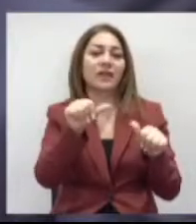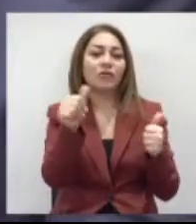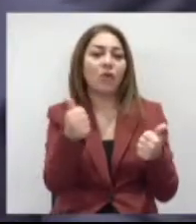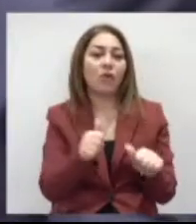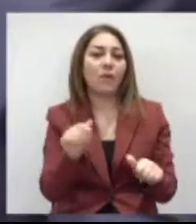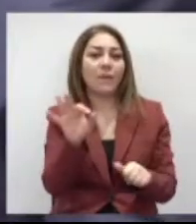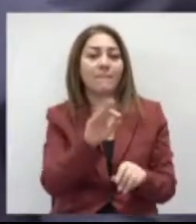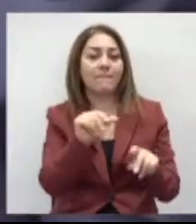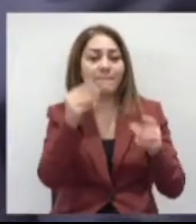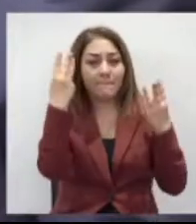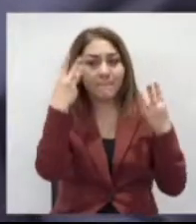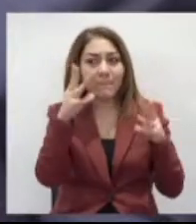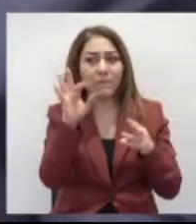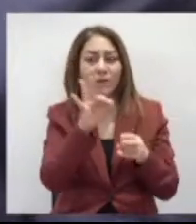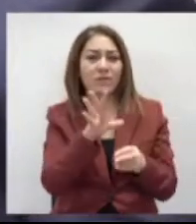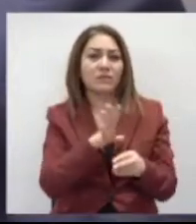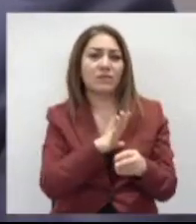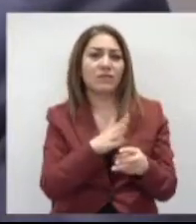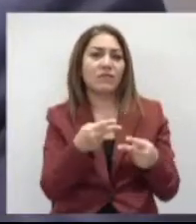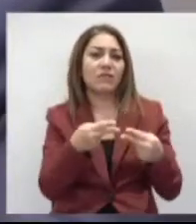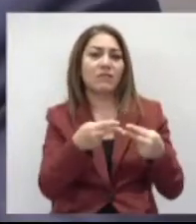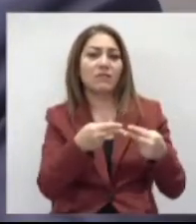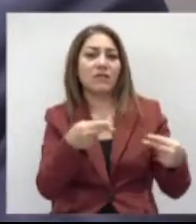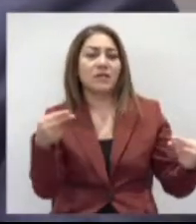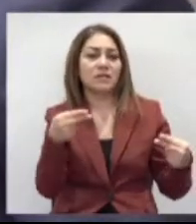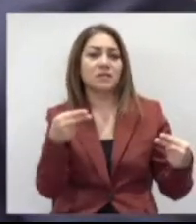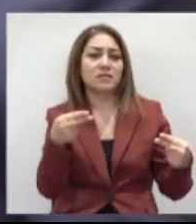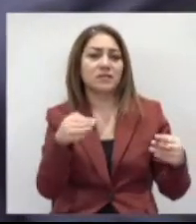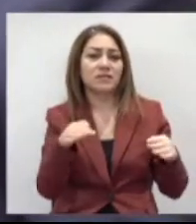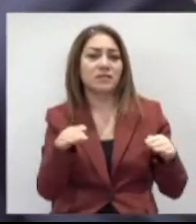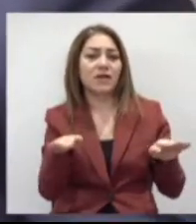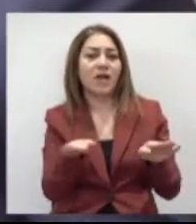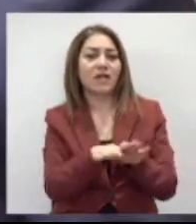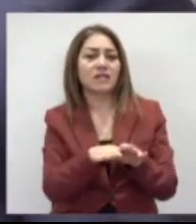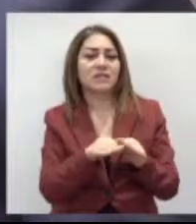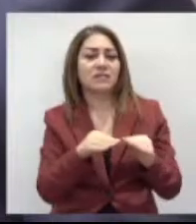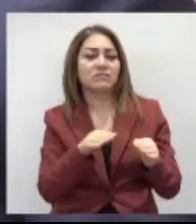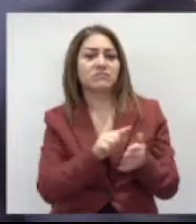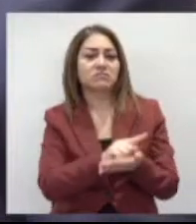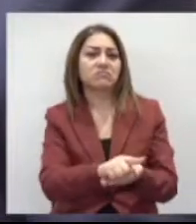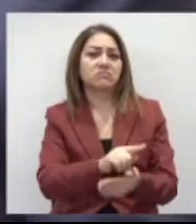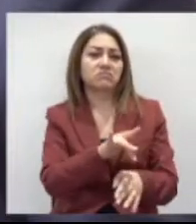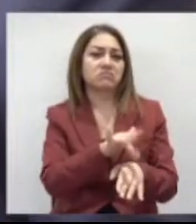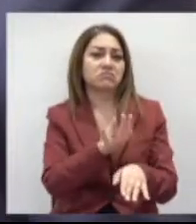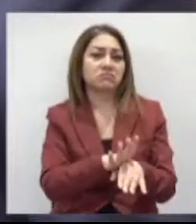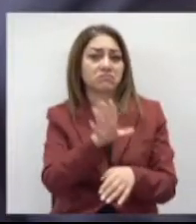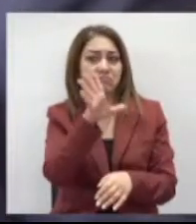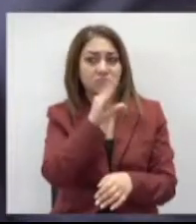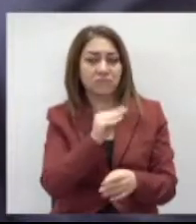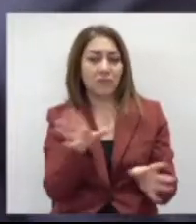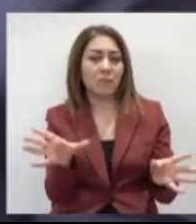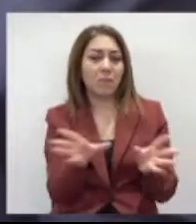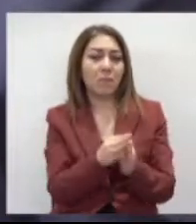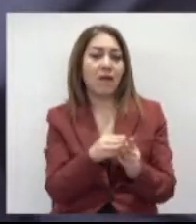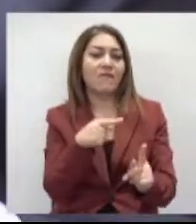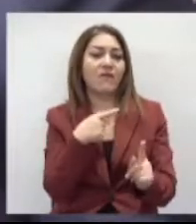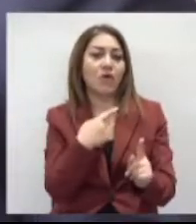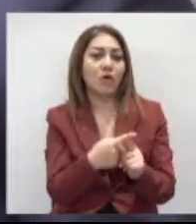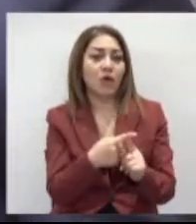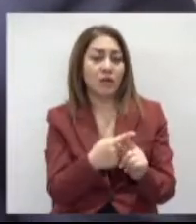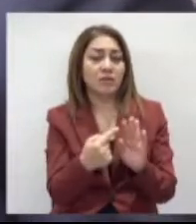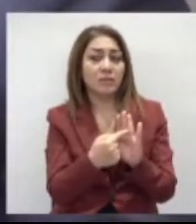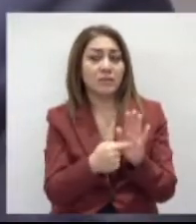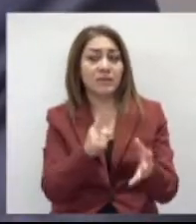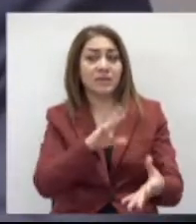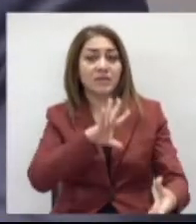մի հարթության վրա դա կարող ենք քննարկել ու ասենք այս կետերը միավորել, բայց